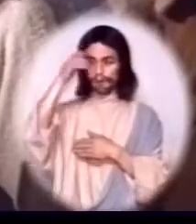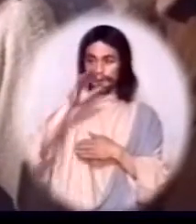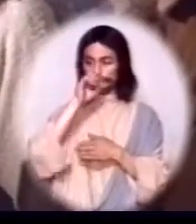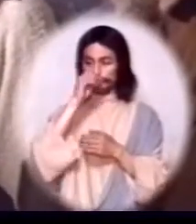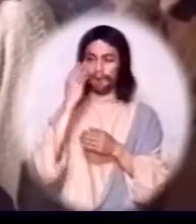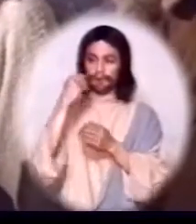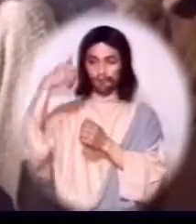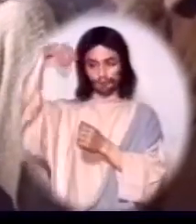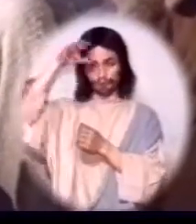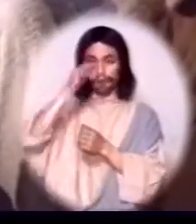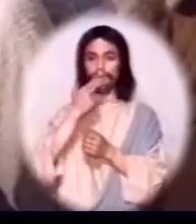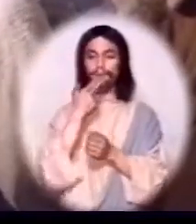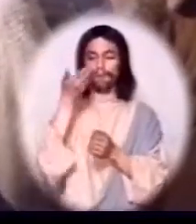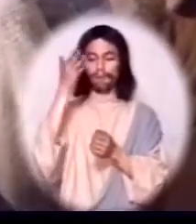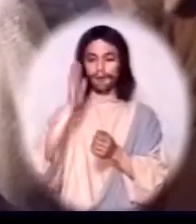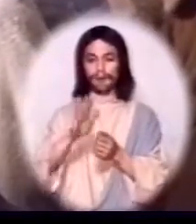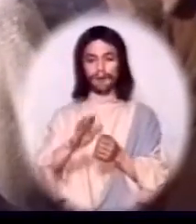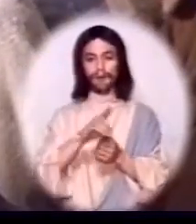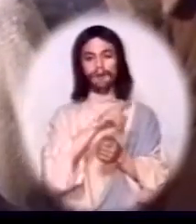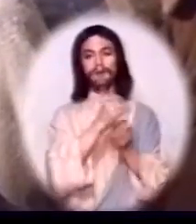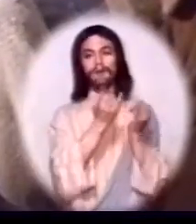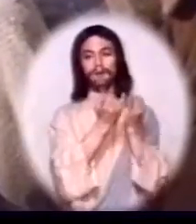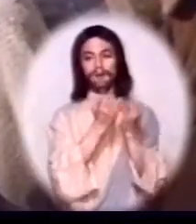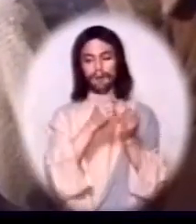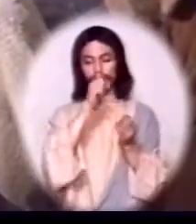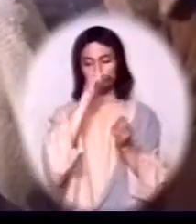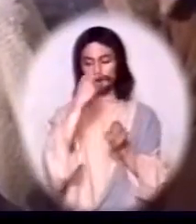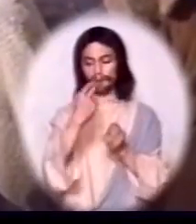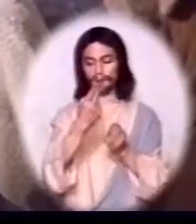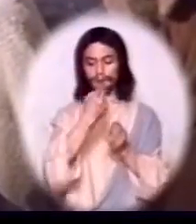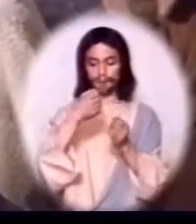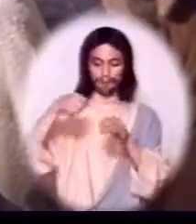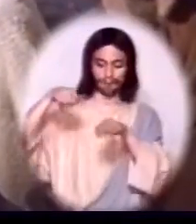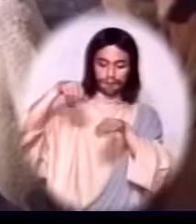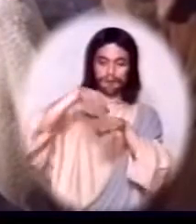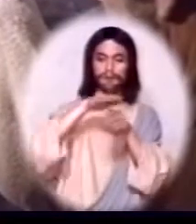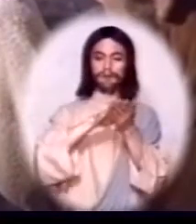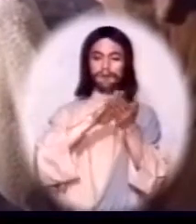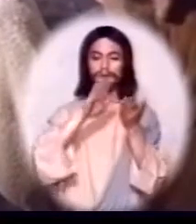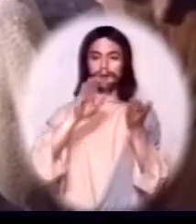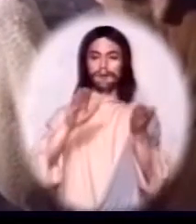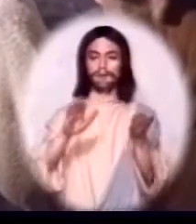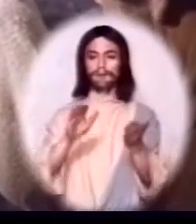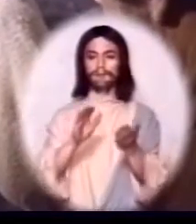내 머리에 감람류도 붓지 아니하였으되 그녀는 향유를 내 발에 부었도다.